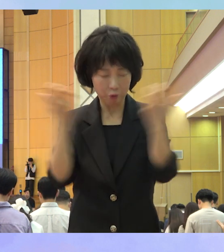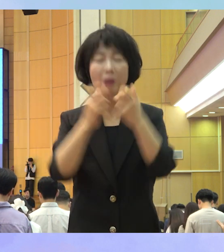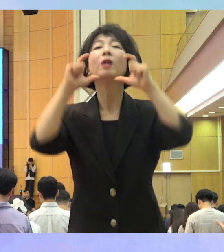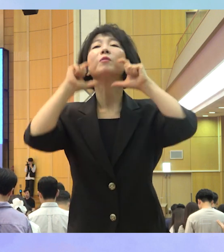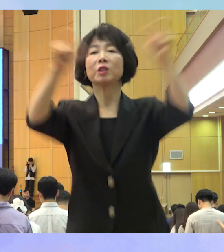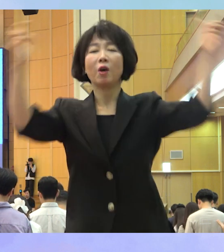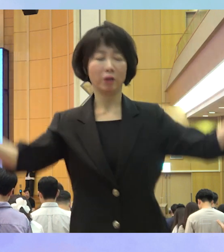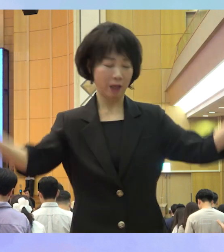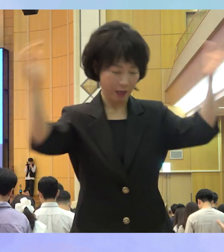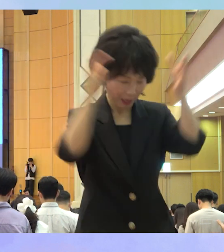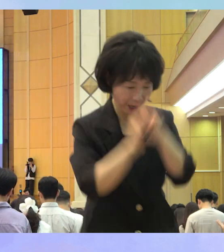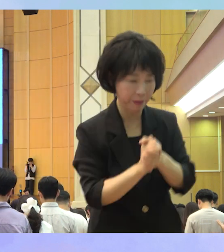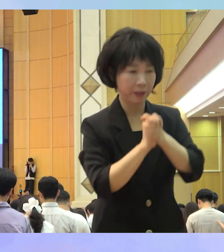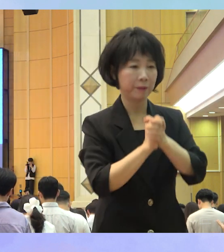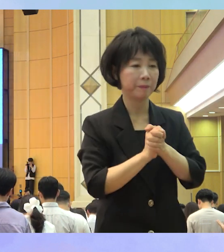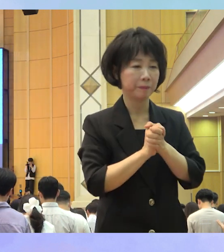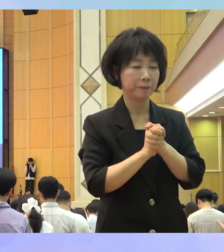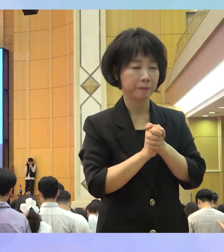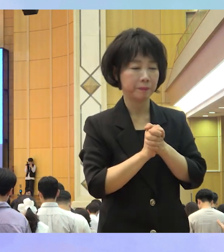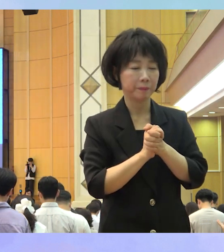충만하게 넘칠지어다.